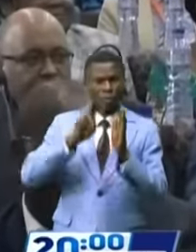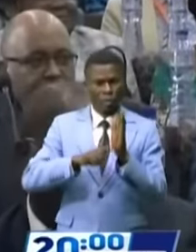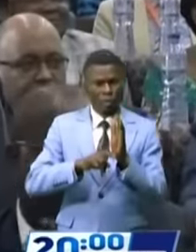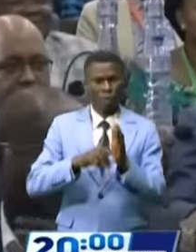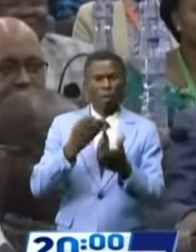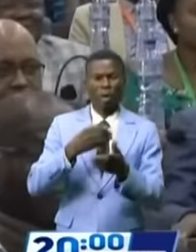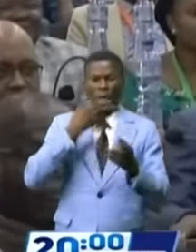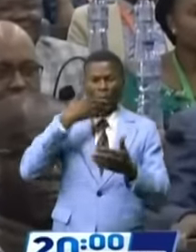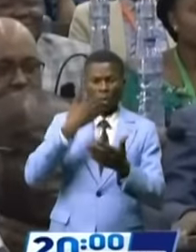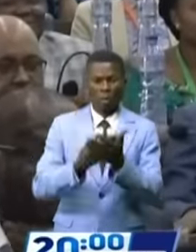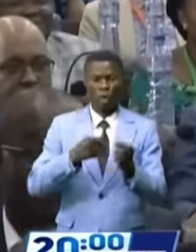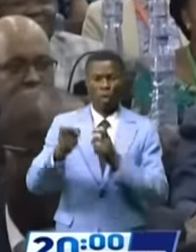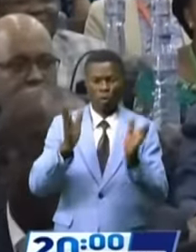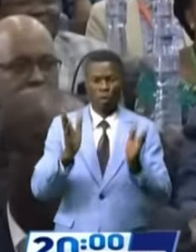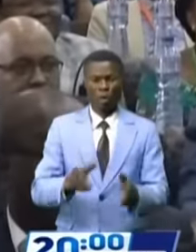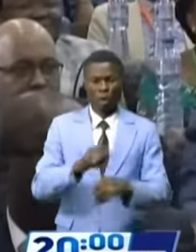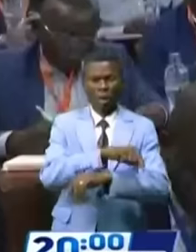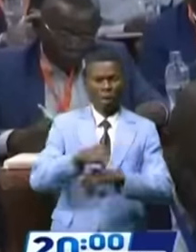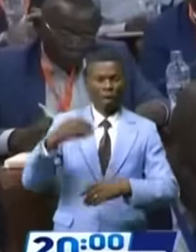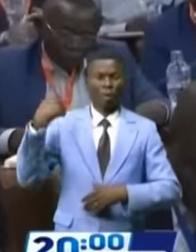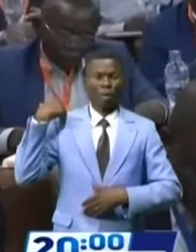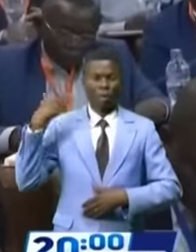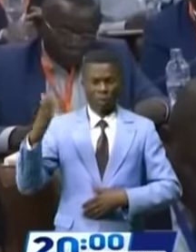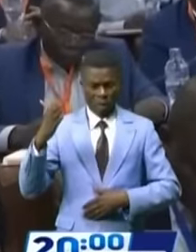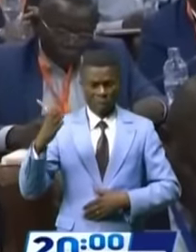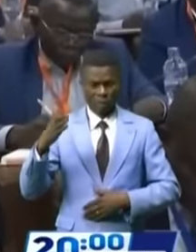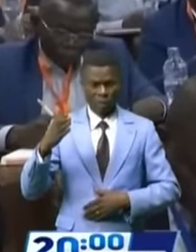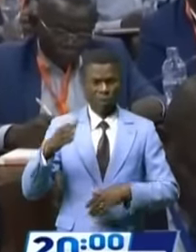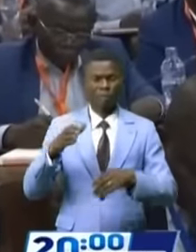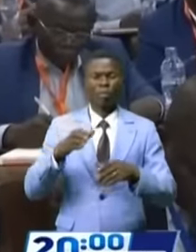la bonne gouvernance dans les établissements publics,